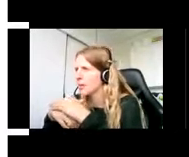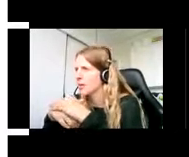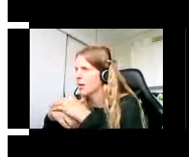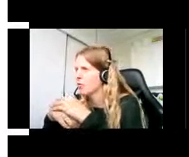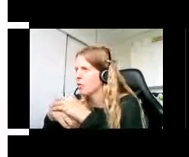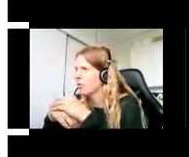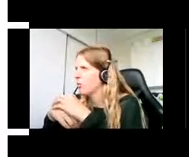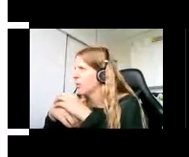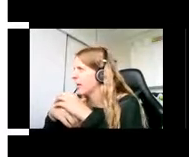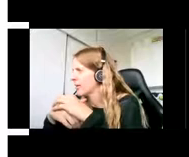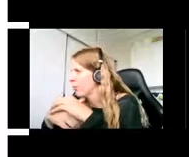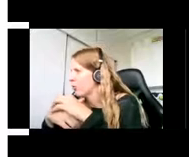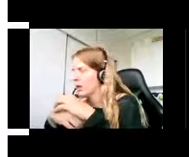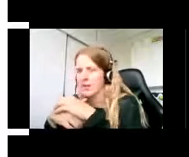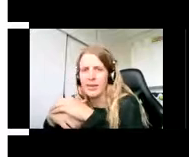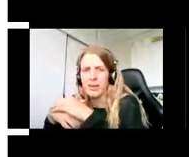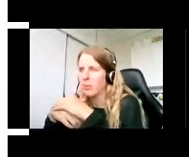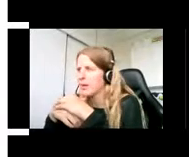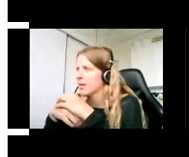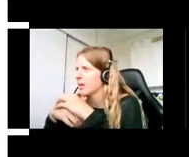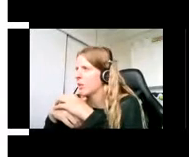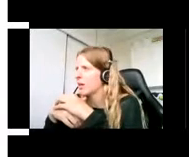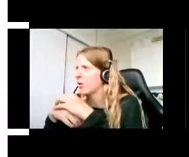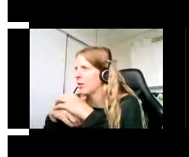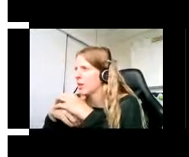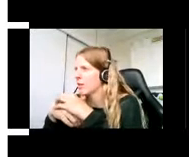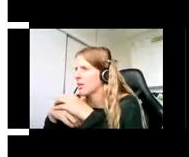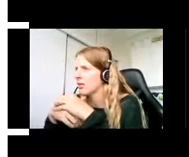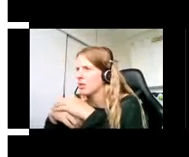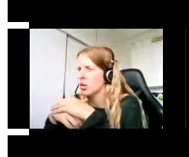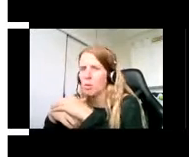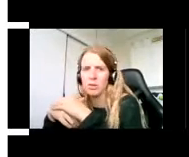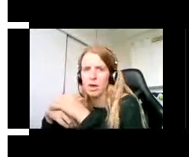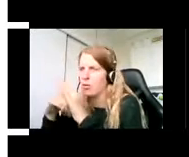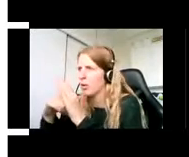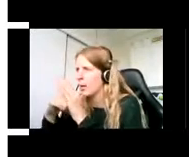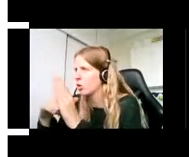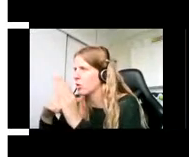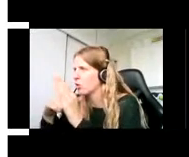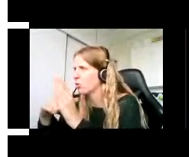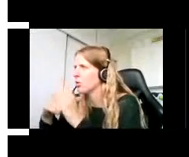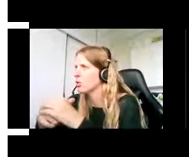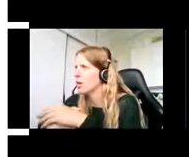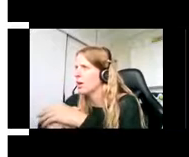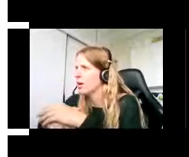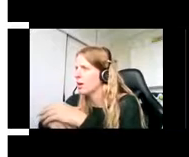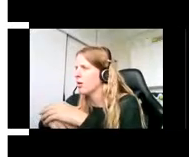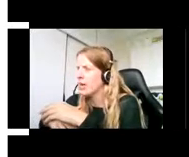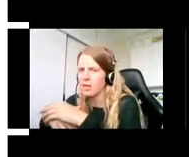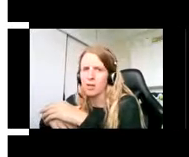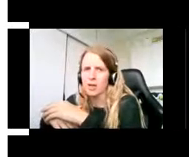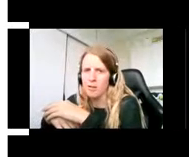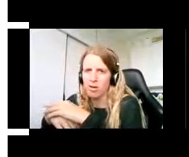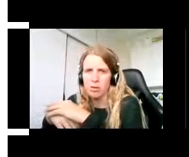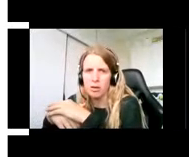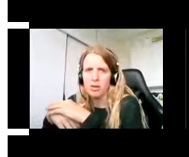10 eraan. Dus we moeten eerlijk zijn, we hebben er ook wel een schrik mee gepakt. We gaan ook niet garanderen van het loopt volledig zo en zo en zo.